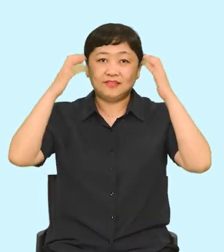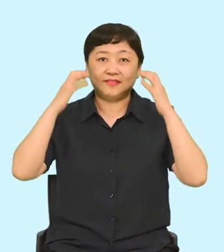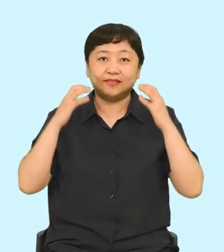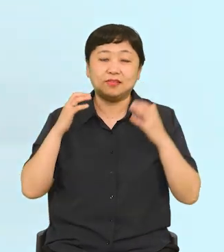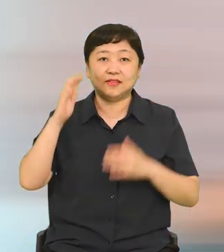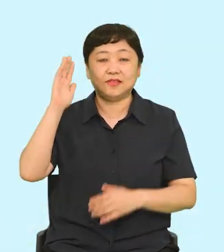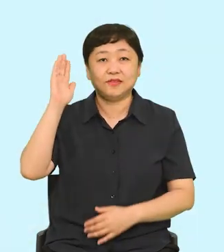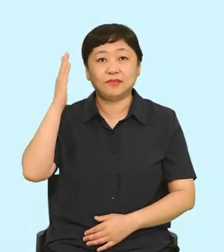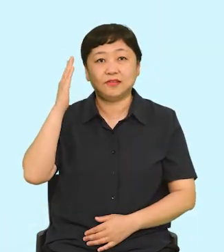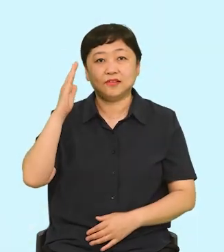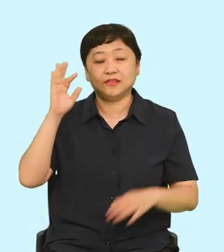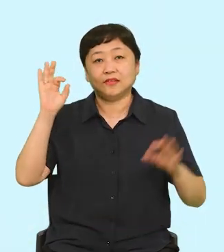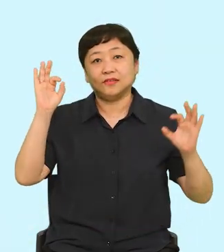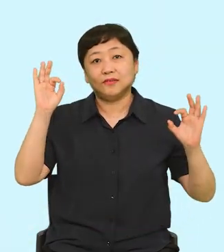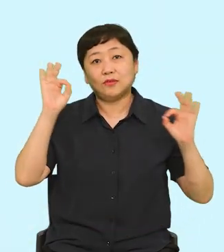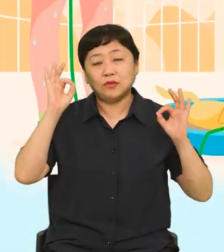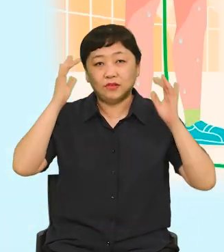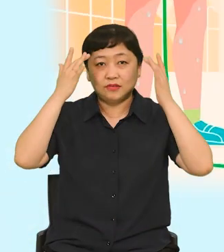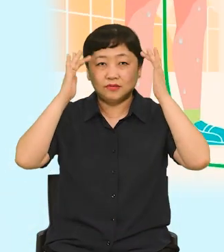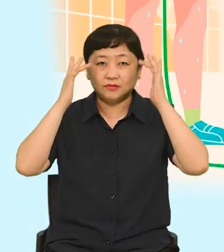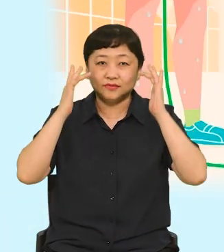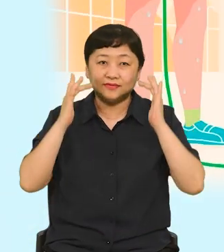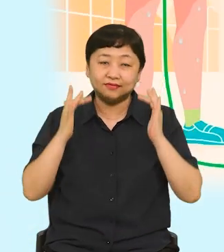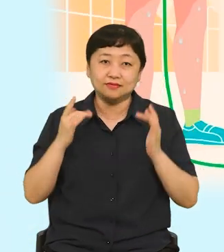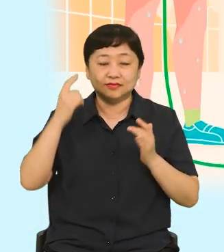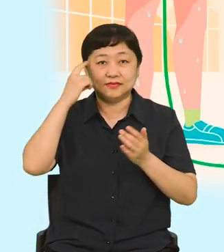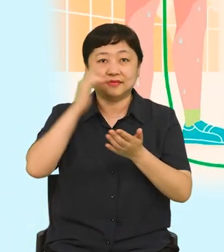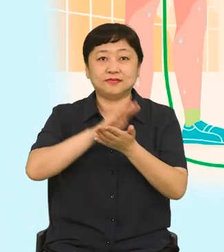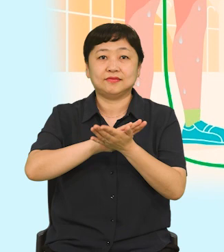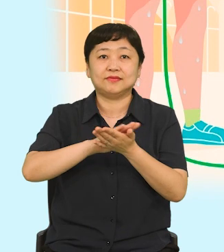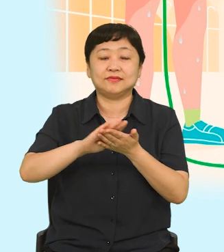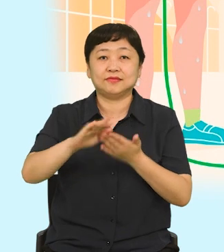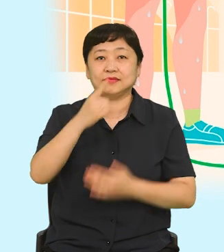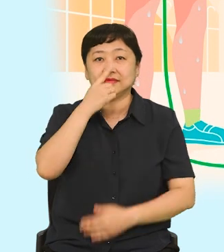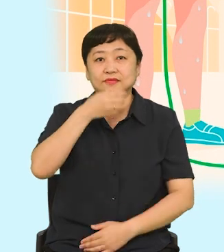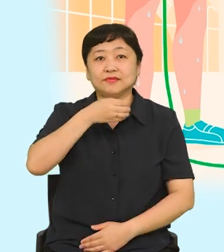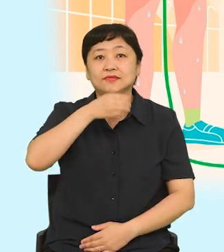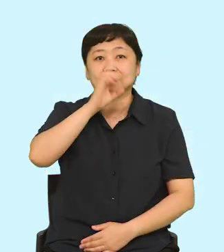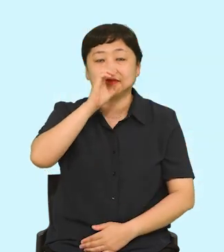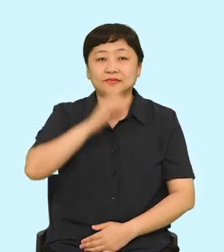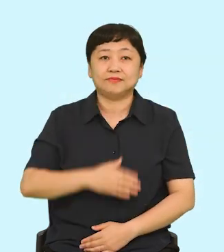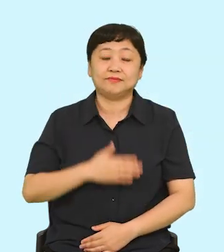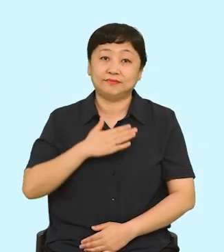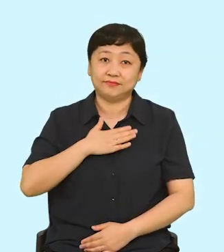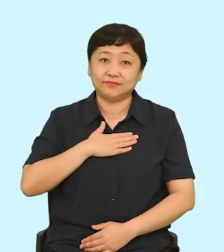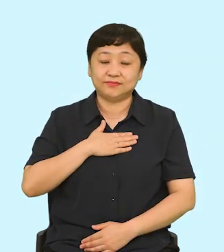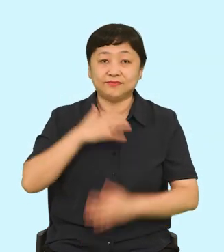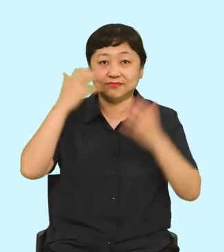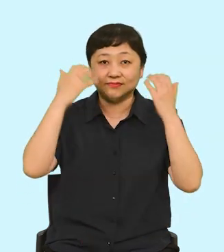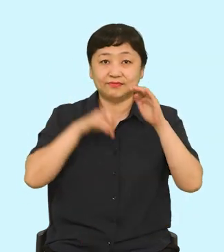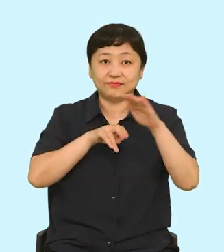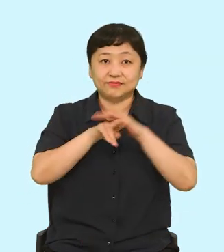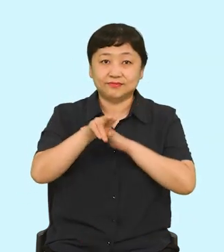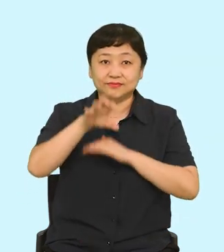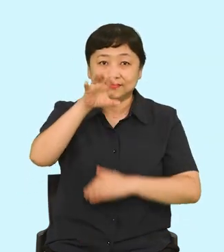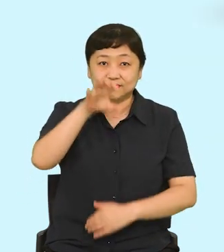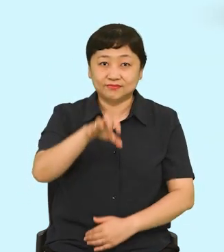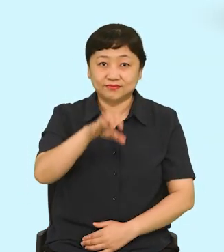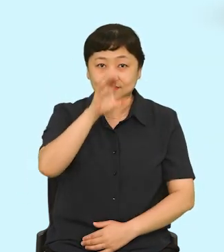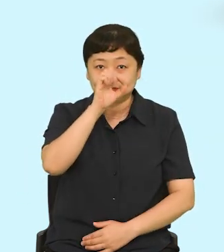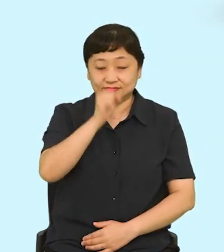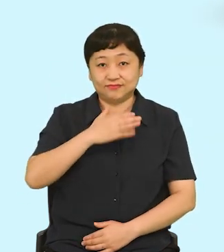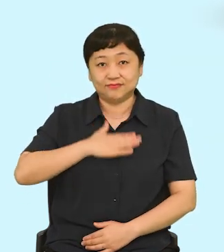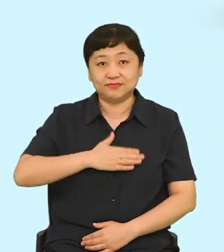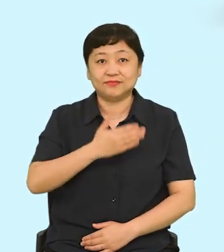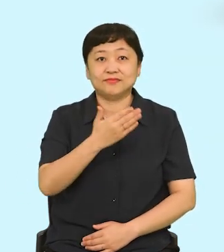더워. 요즘 정말 가만히 있어도 땀이 줄줄 흐르고 커피가 쭉쭉 들어가는데요. 제가 더위를 피하기 가장 좋은